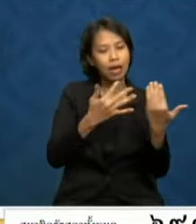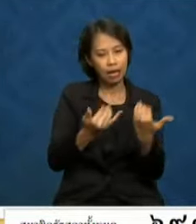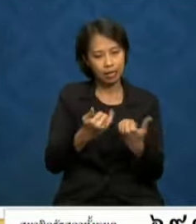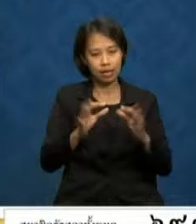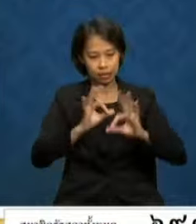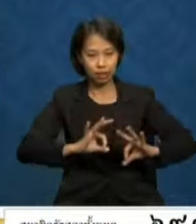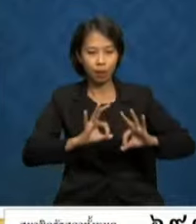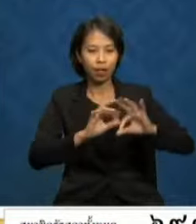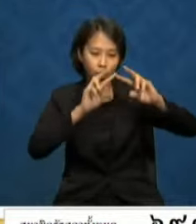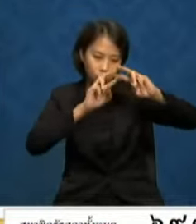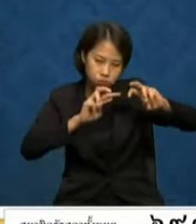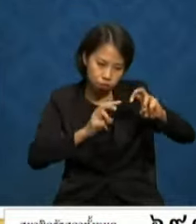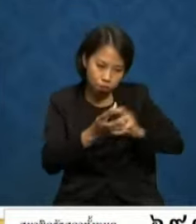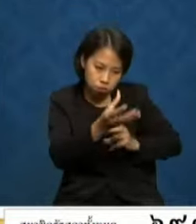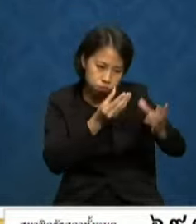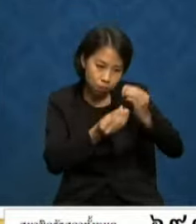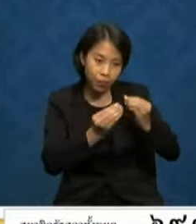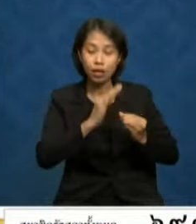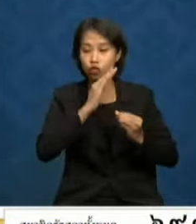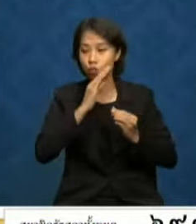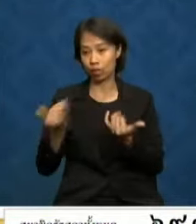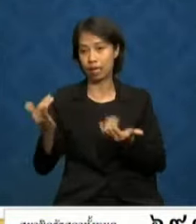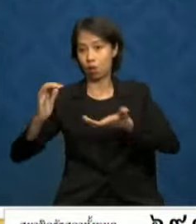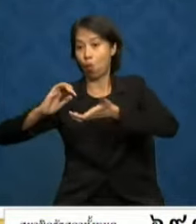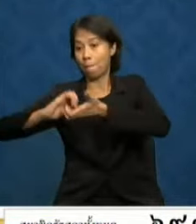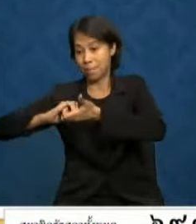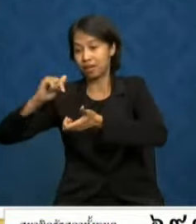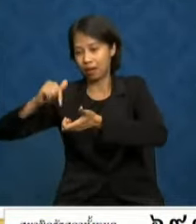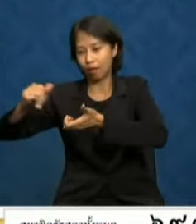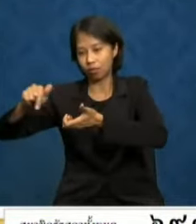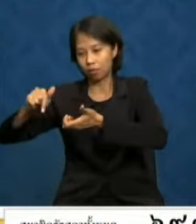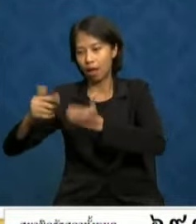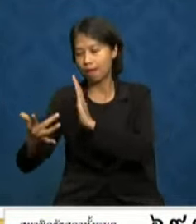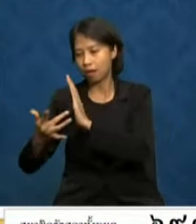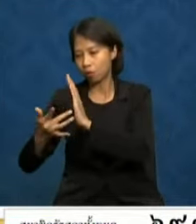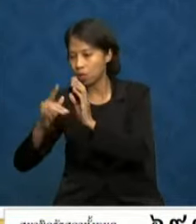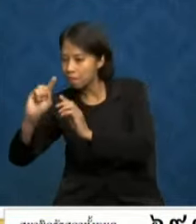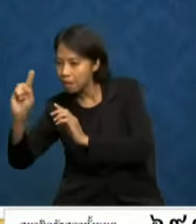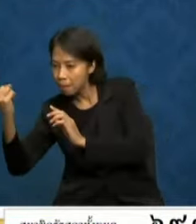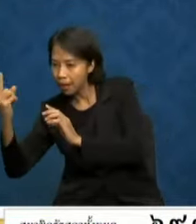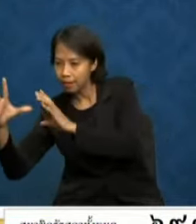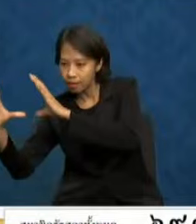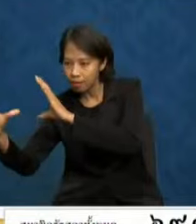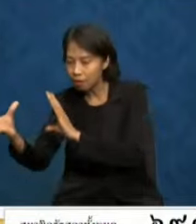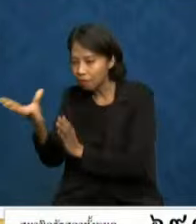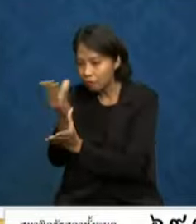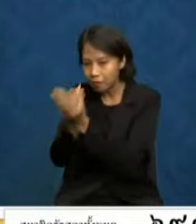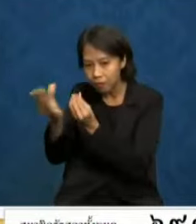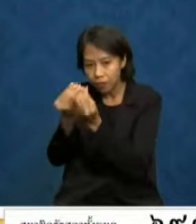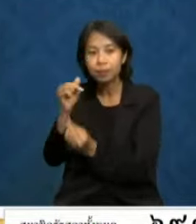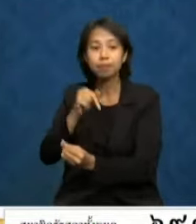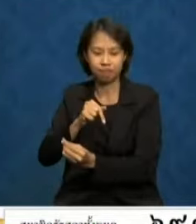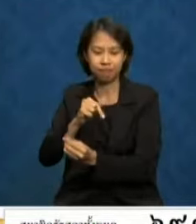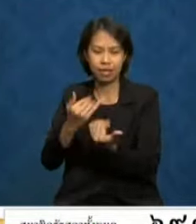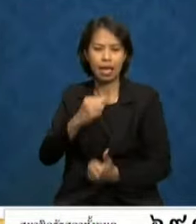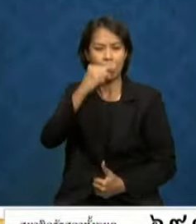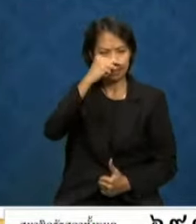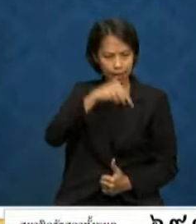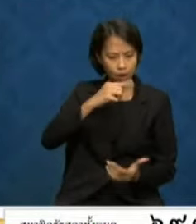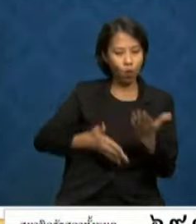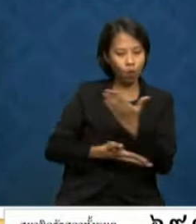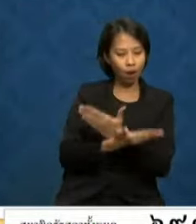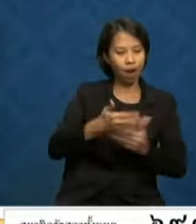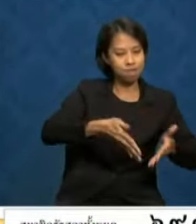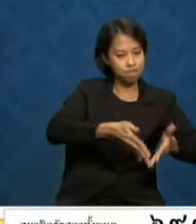ถ้าเกิดเรามีการร่วมมือเนี่ยเทคโนโลยีนี้ก็อาจจะถูกถ่ายทอดและเป็น งานใหม่และการลงทุนใหม่ของประเทศไทยเป็นต้